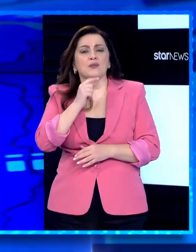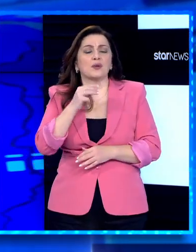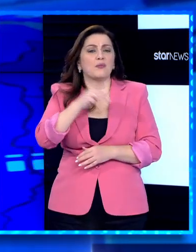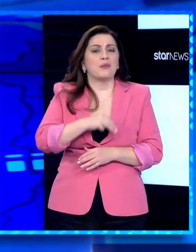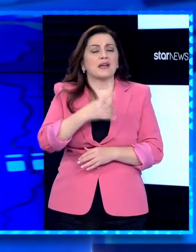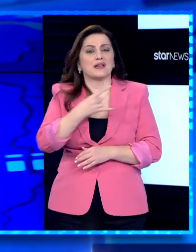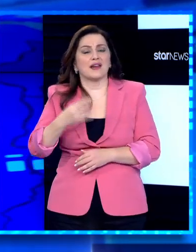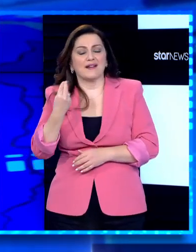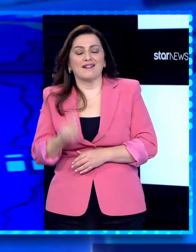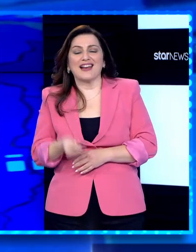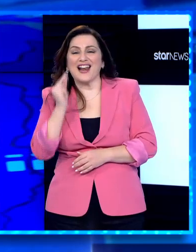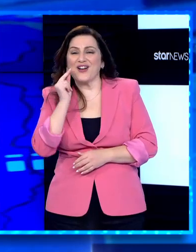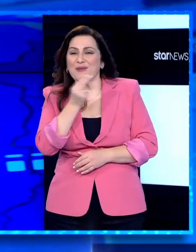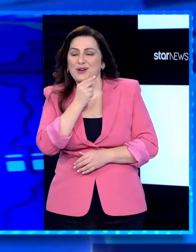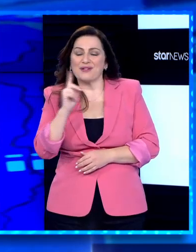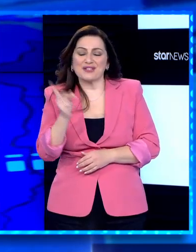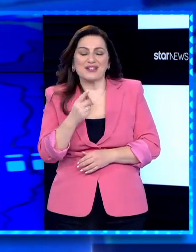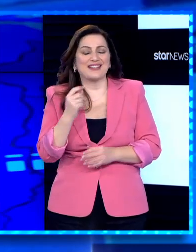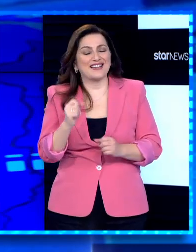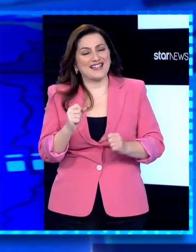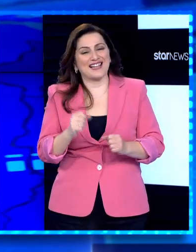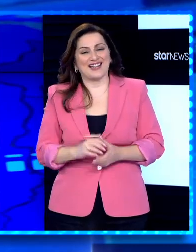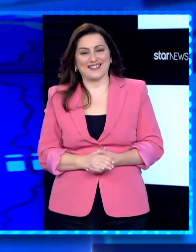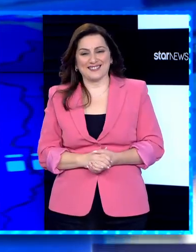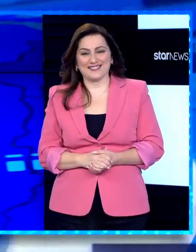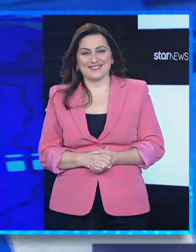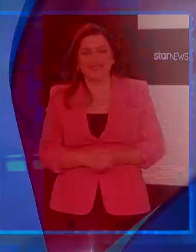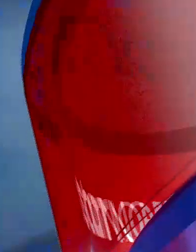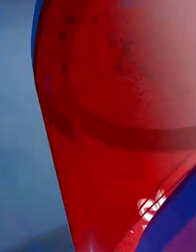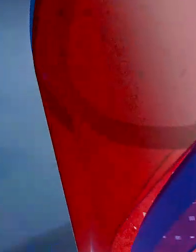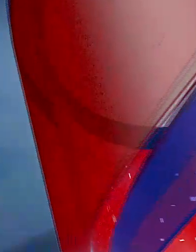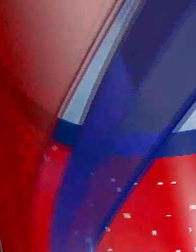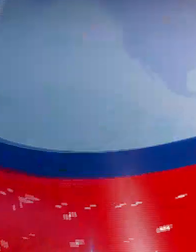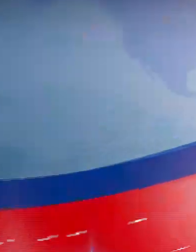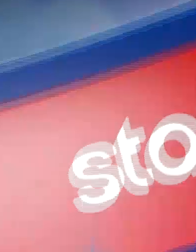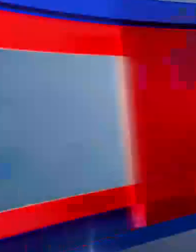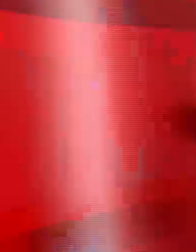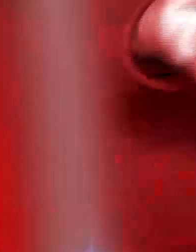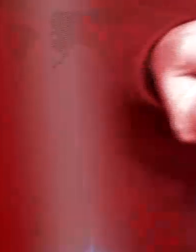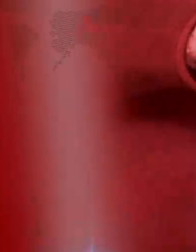παρατέταρτο με την Μάρα Ζαχαρέα. Από όλους εμάς ευχές για ένα όμορφο απόγευμα. Γεια σας.